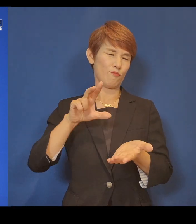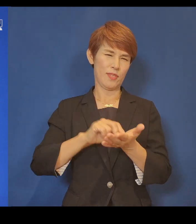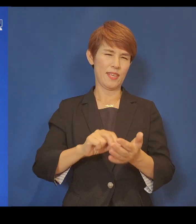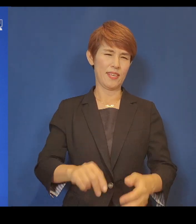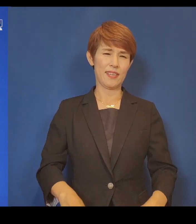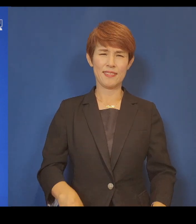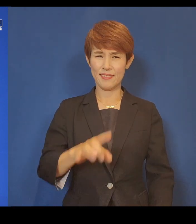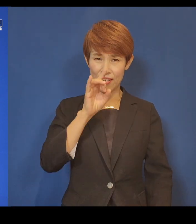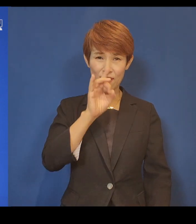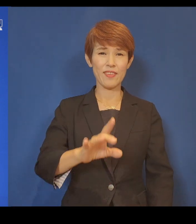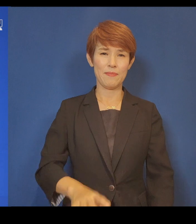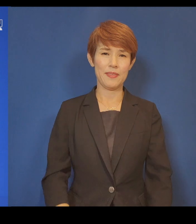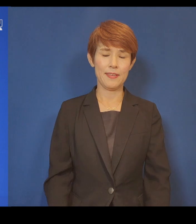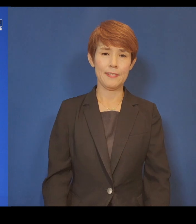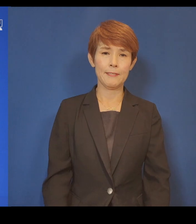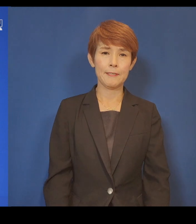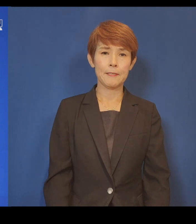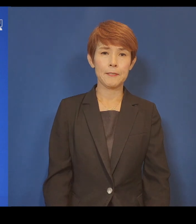안 돼요.